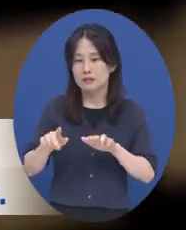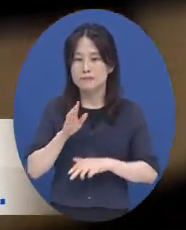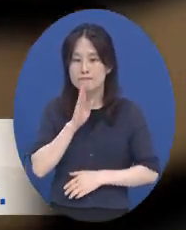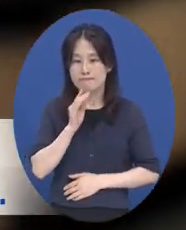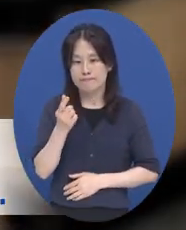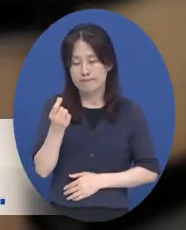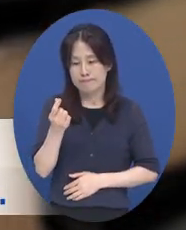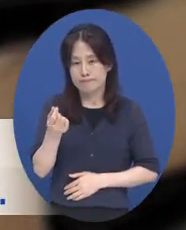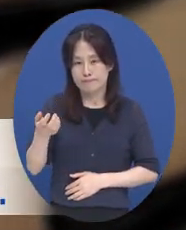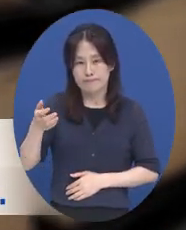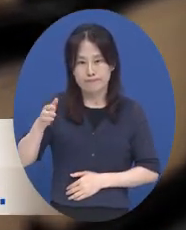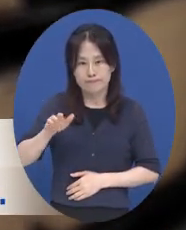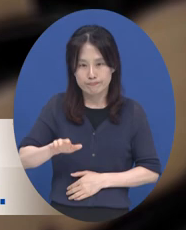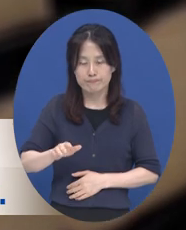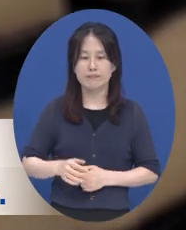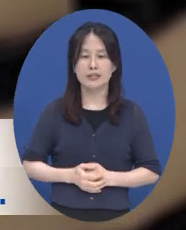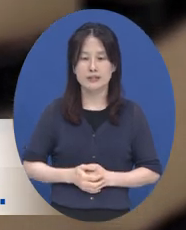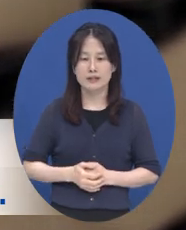지금